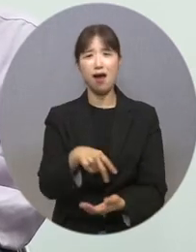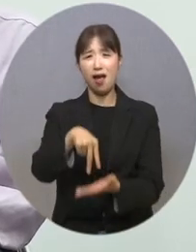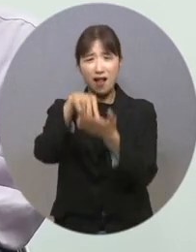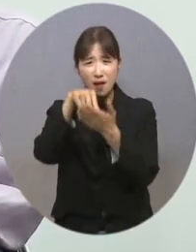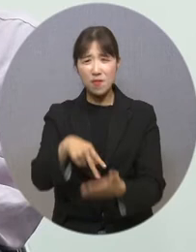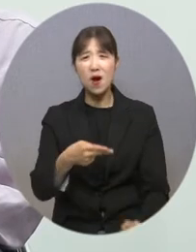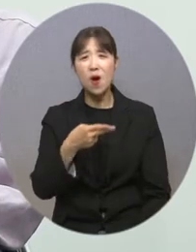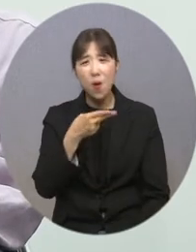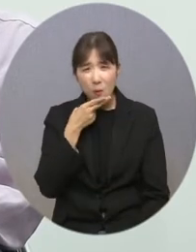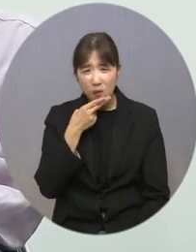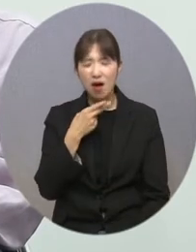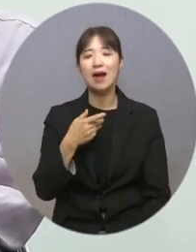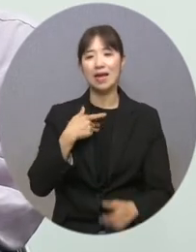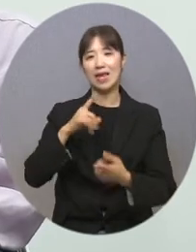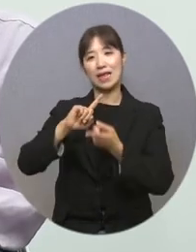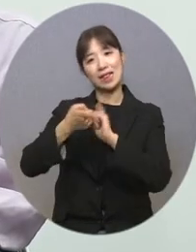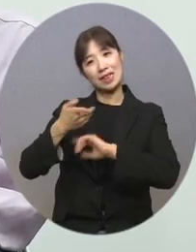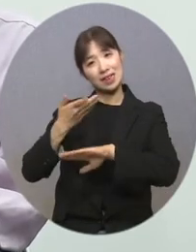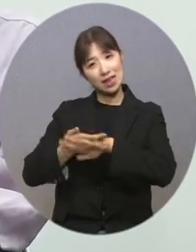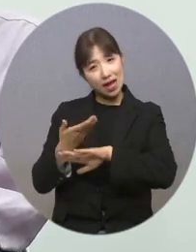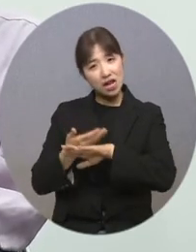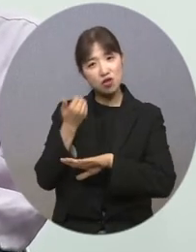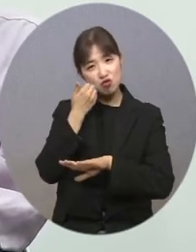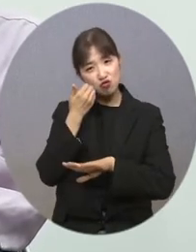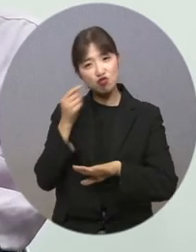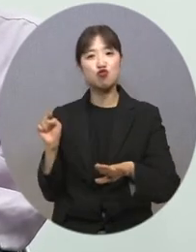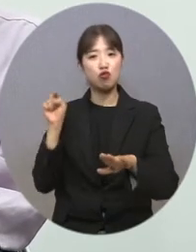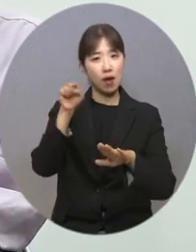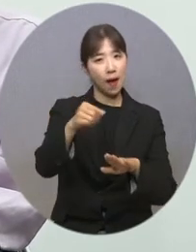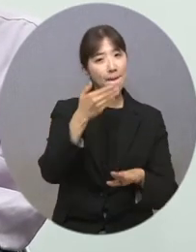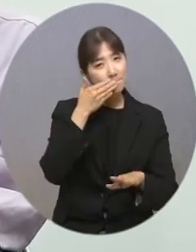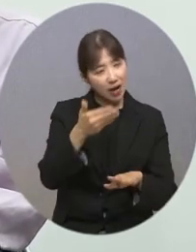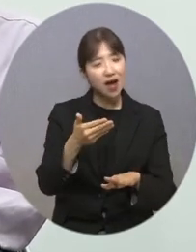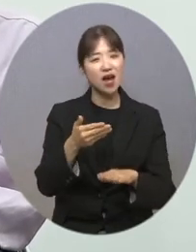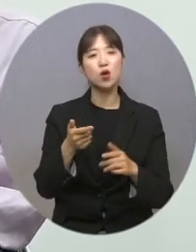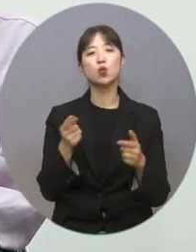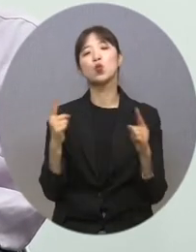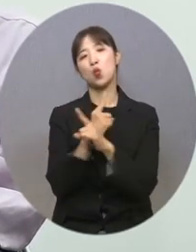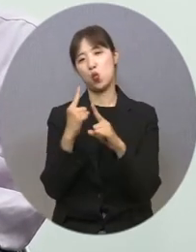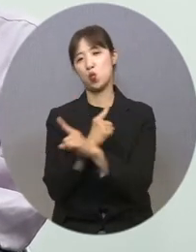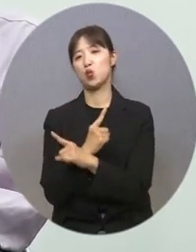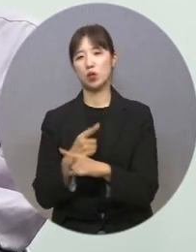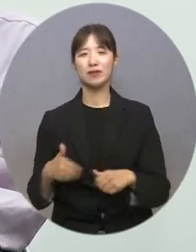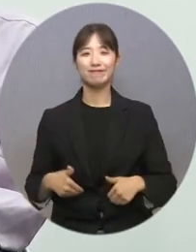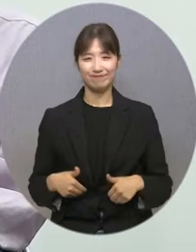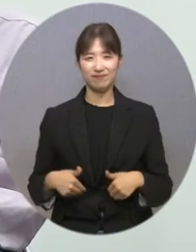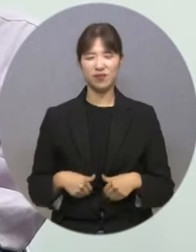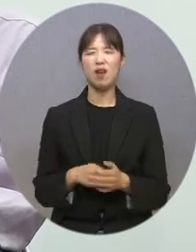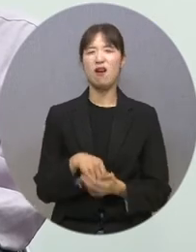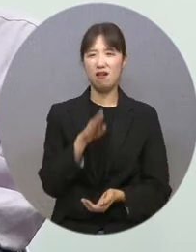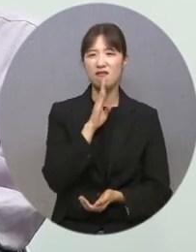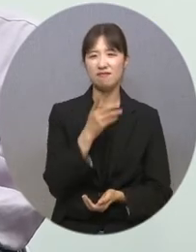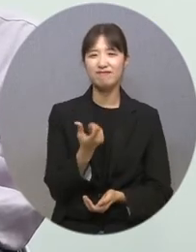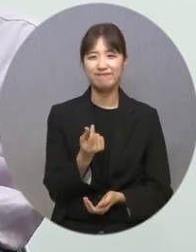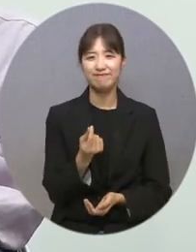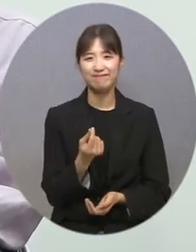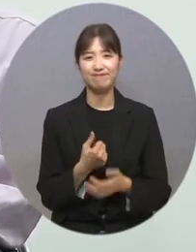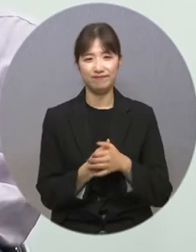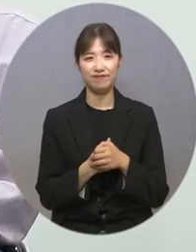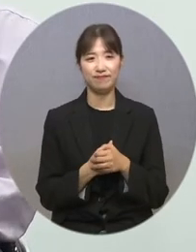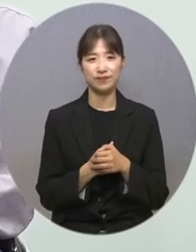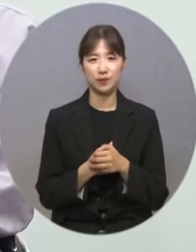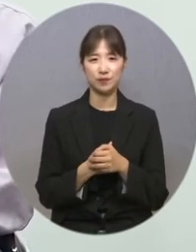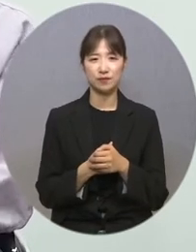그러면은 첩 알고 따른 사랑이 갈 수 있는지 라라 보물을 또 조정 해외 사원까지 되는 거잖아 래